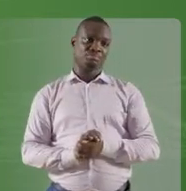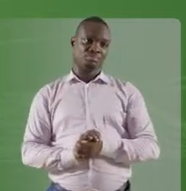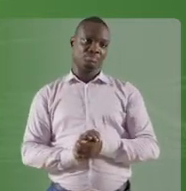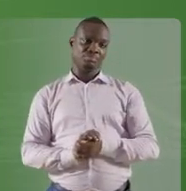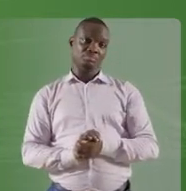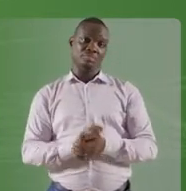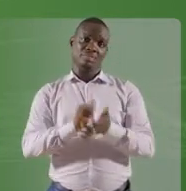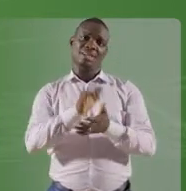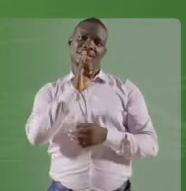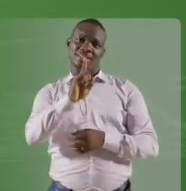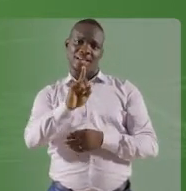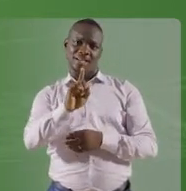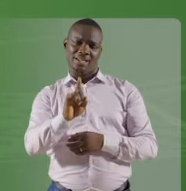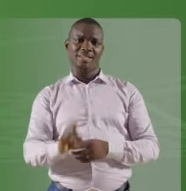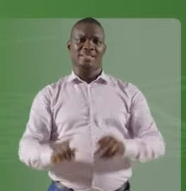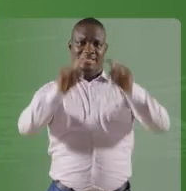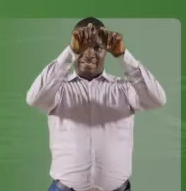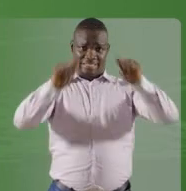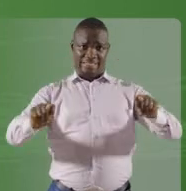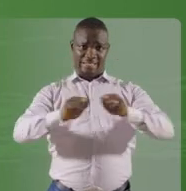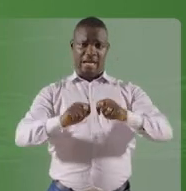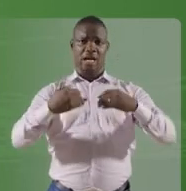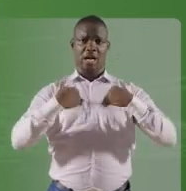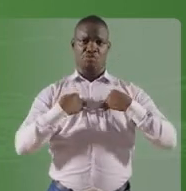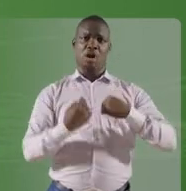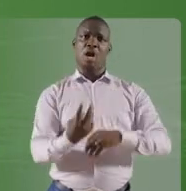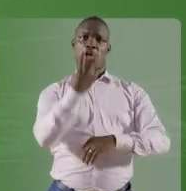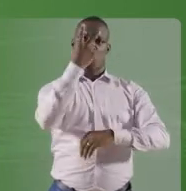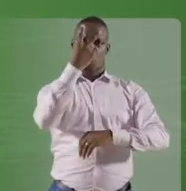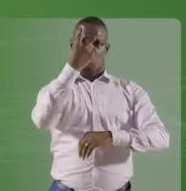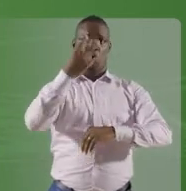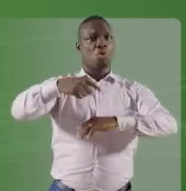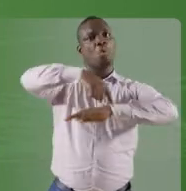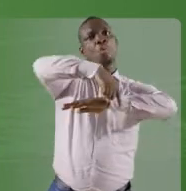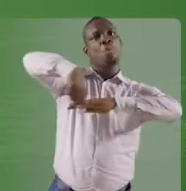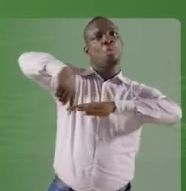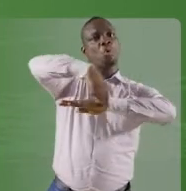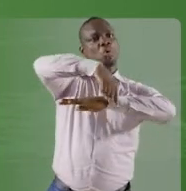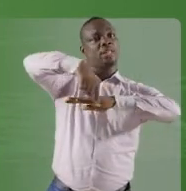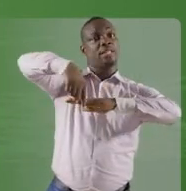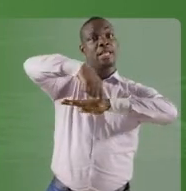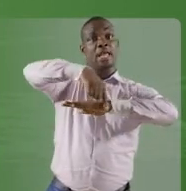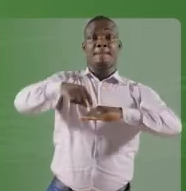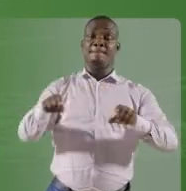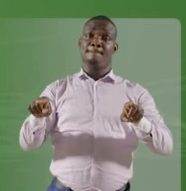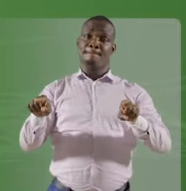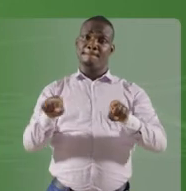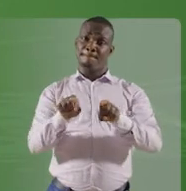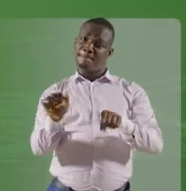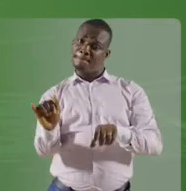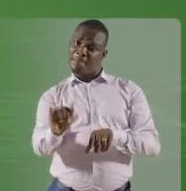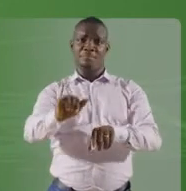Il s'agit d'un triangle qui a deux côtés de même longueur. Donc, les côtés